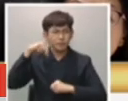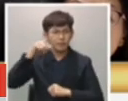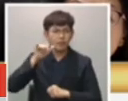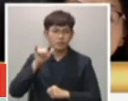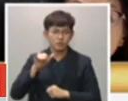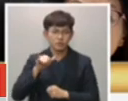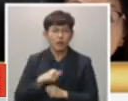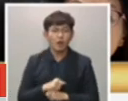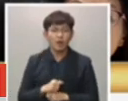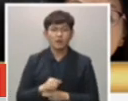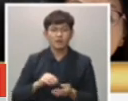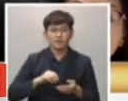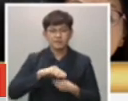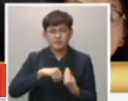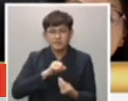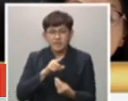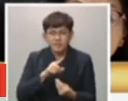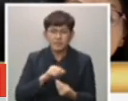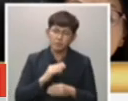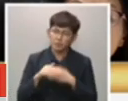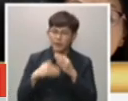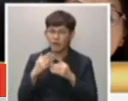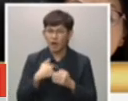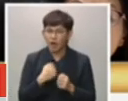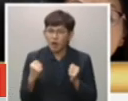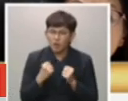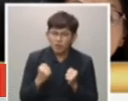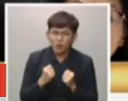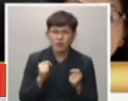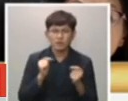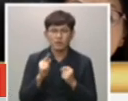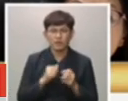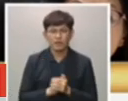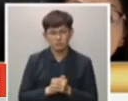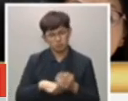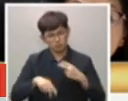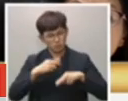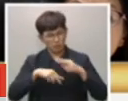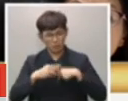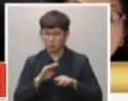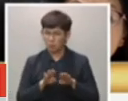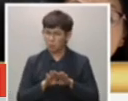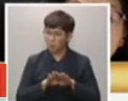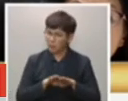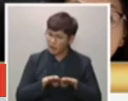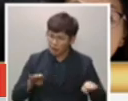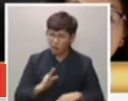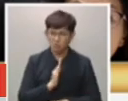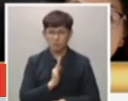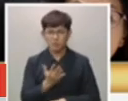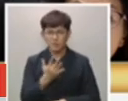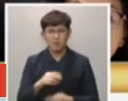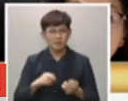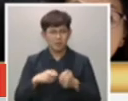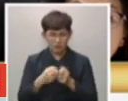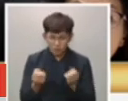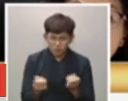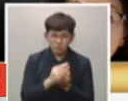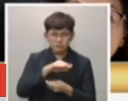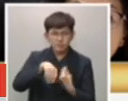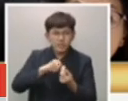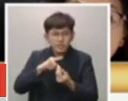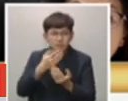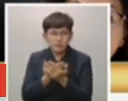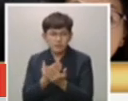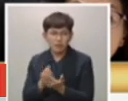กิจยังกลัวอีกครับว่าความไร้ซึ่งนิติรัฐนิติธรรมของท่านเนี่ยจะมาทำร้ายทำลายเศรษฐกิจการลงทุ